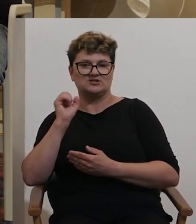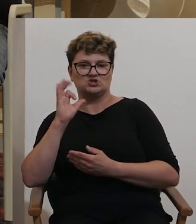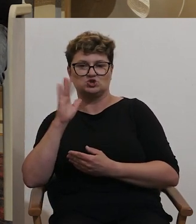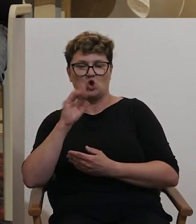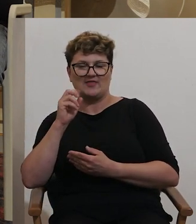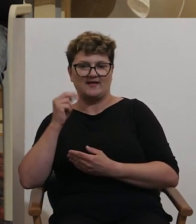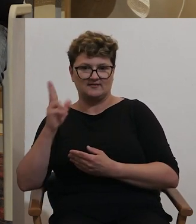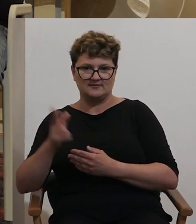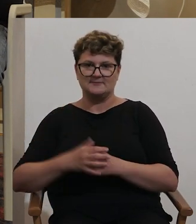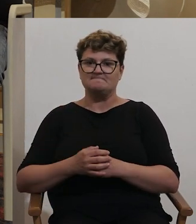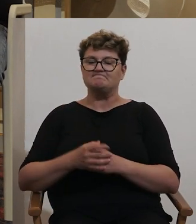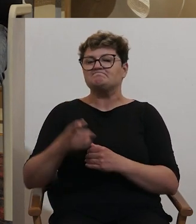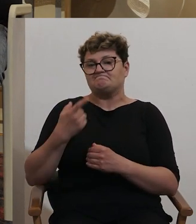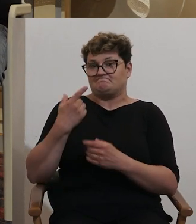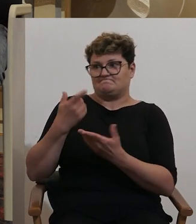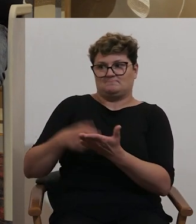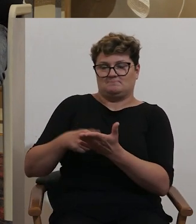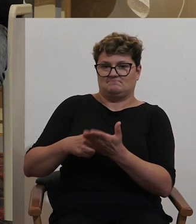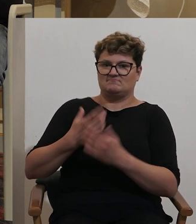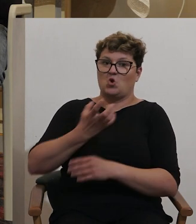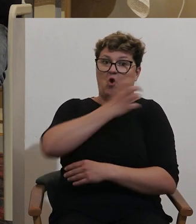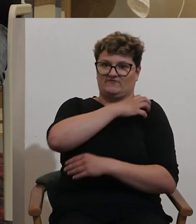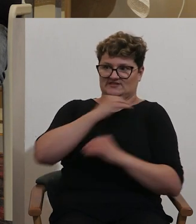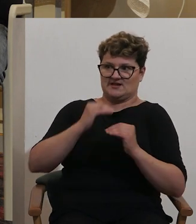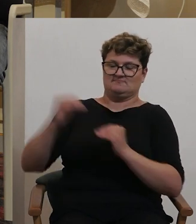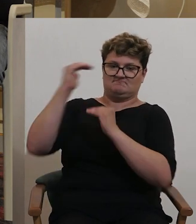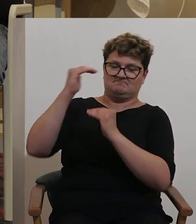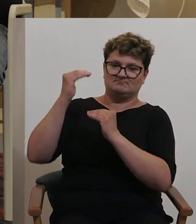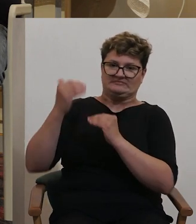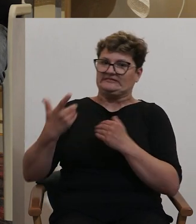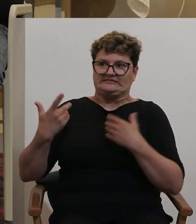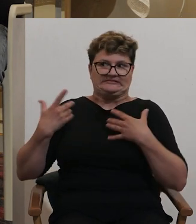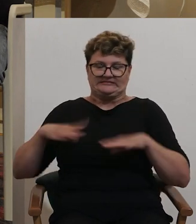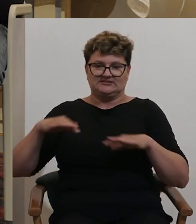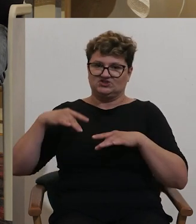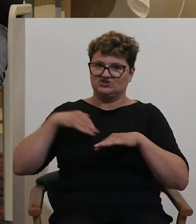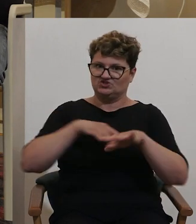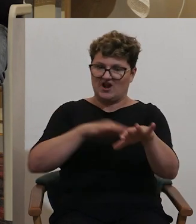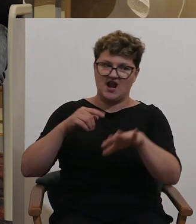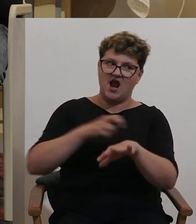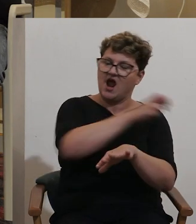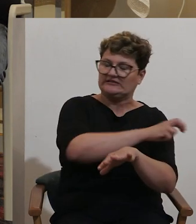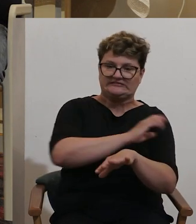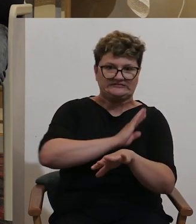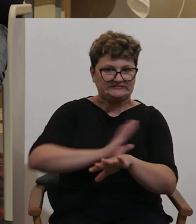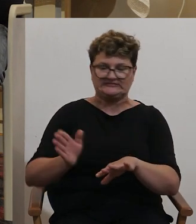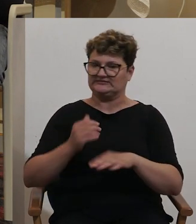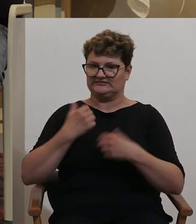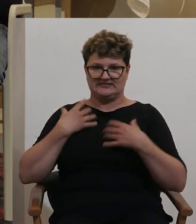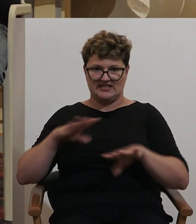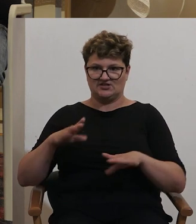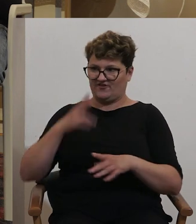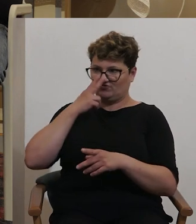Proszę Państwa, wyżsi oficerowie jak ognia unikali przeprawy na lewy brzeg Wisły. Czyli to jest dowód tego,